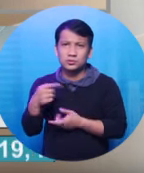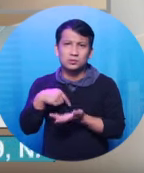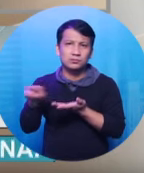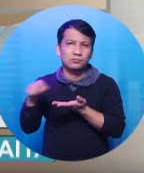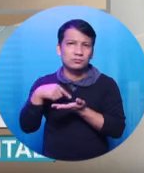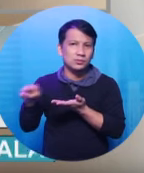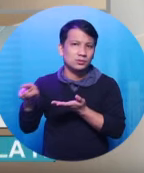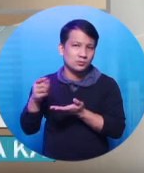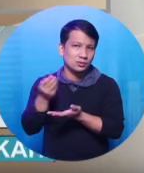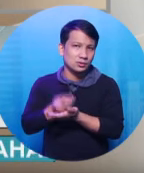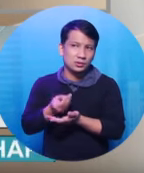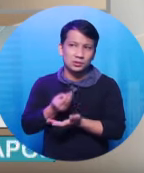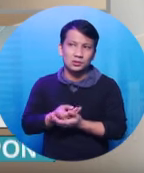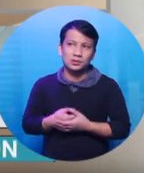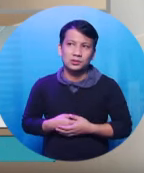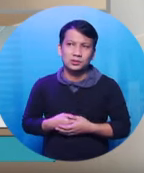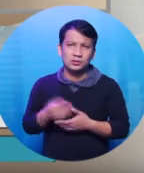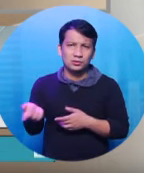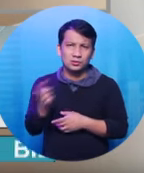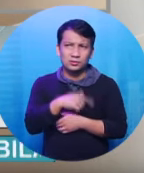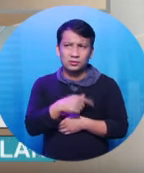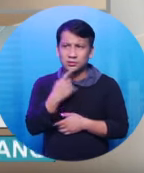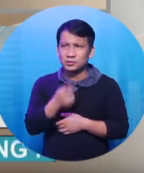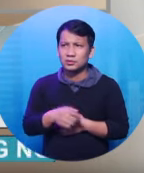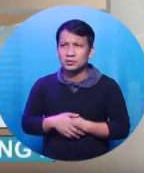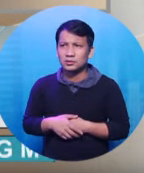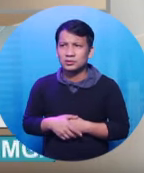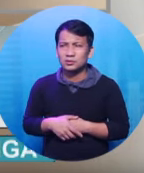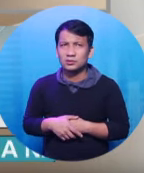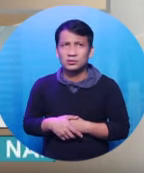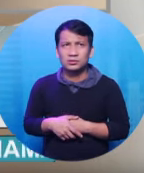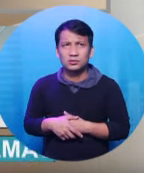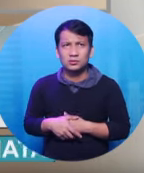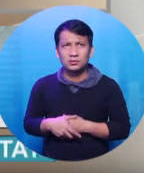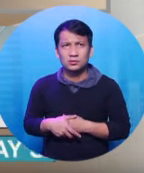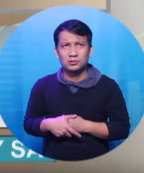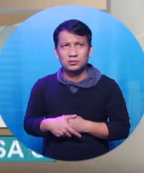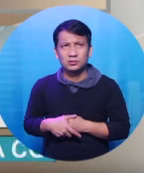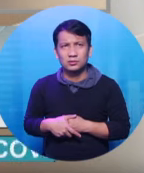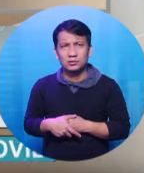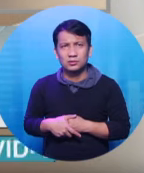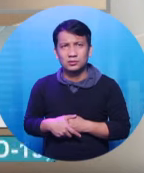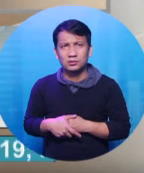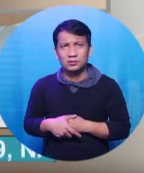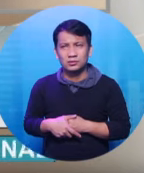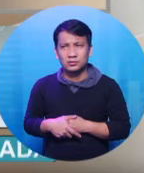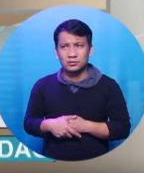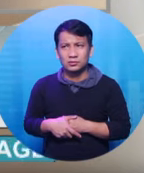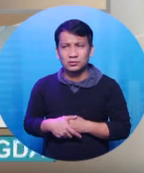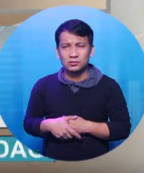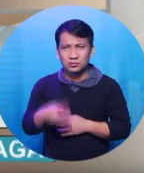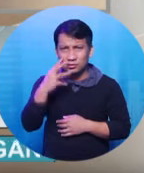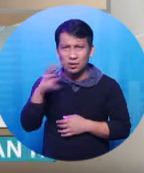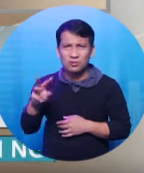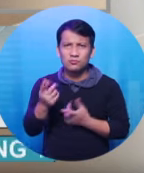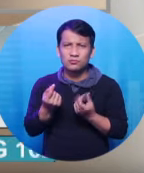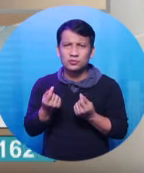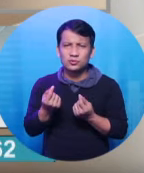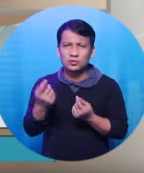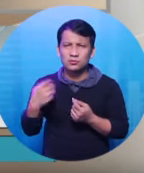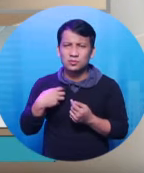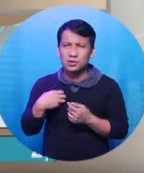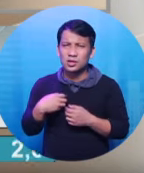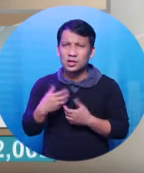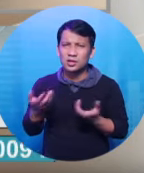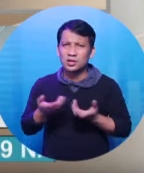can buy everything. So anong police station to? Anong police station? So kung nanonood yung police station, anong pangalan po ng police station,